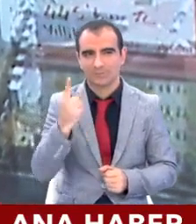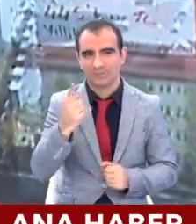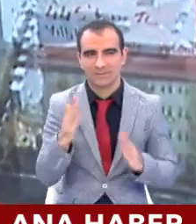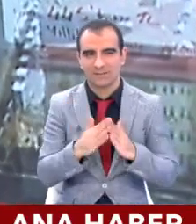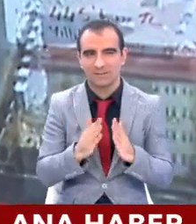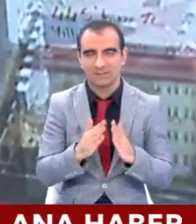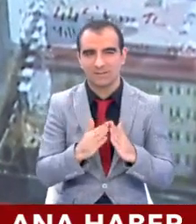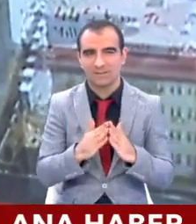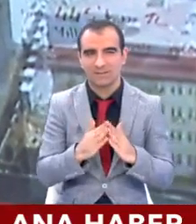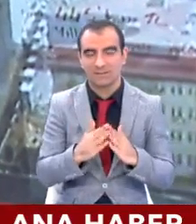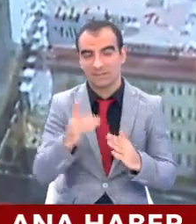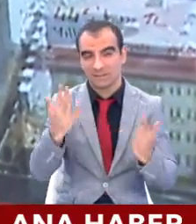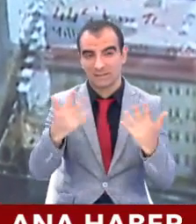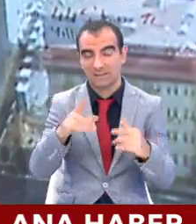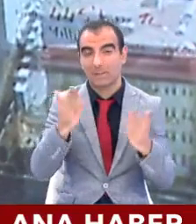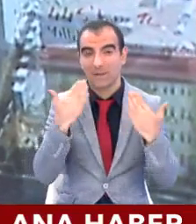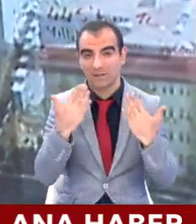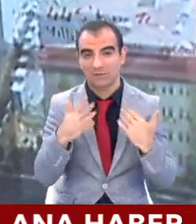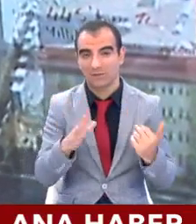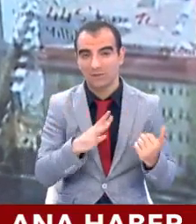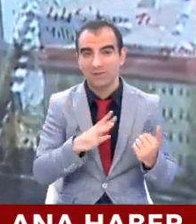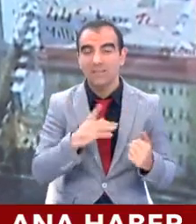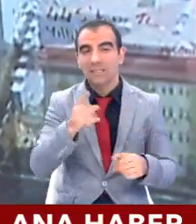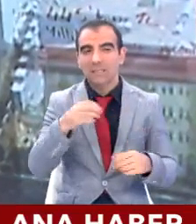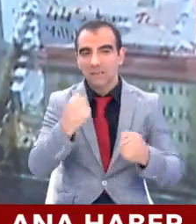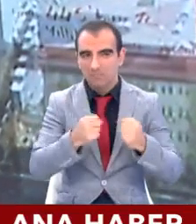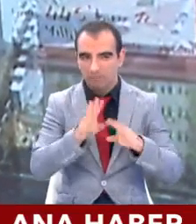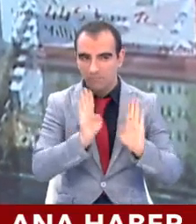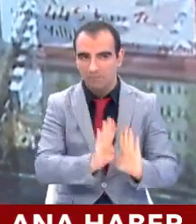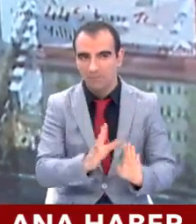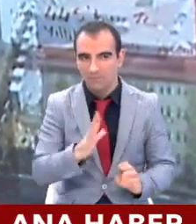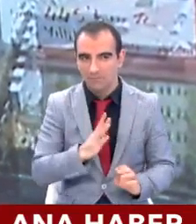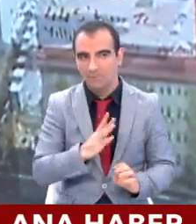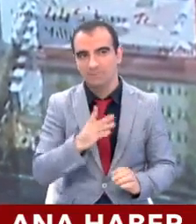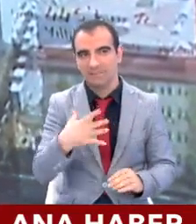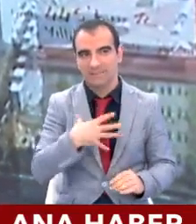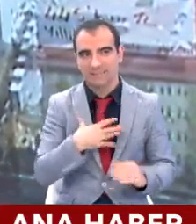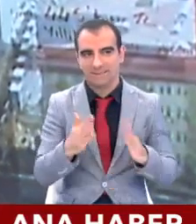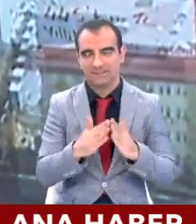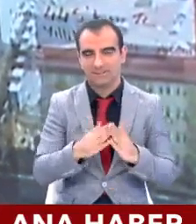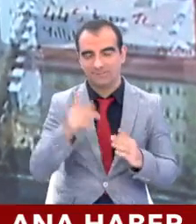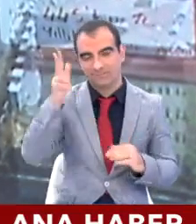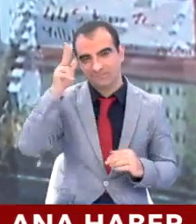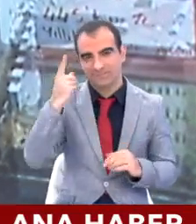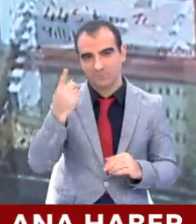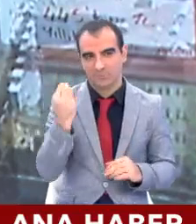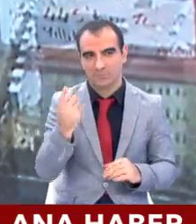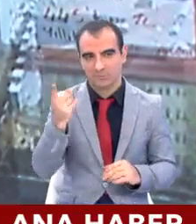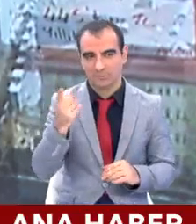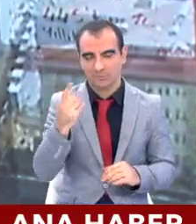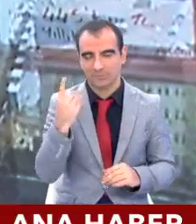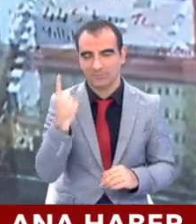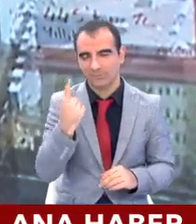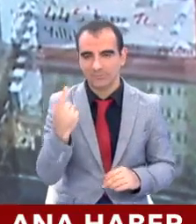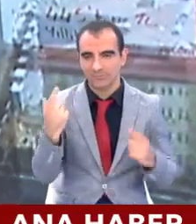evin ilanı bahçesi var o topar var müstakil işte çok güzel bir şehir giderler